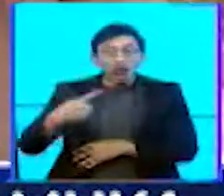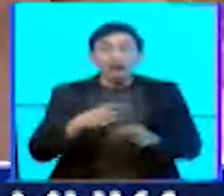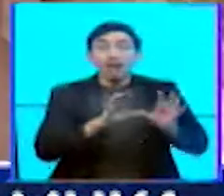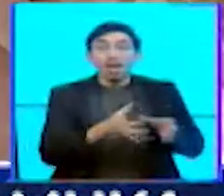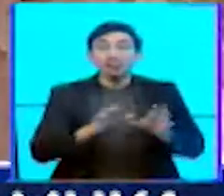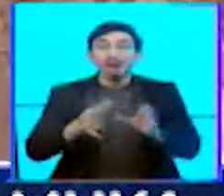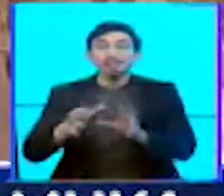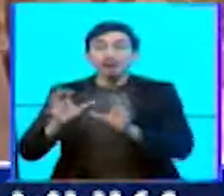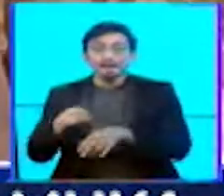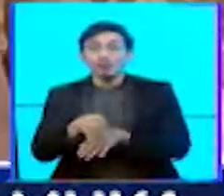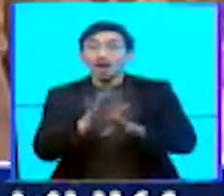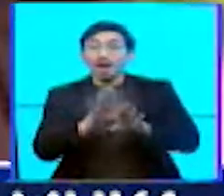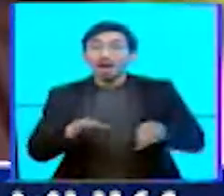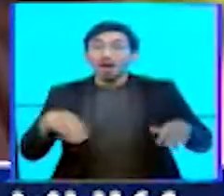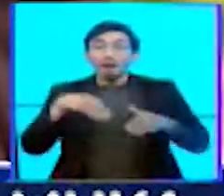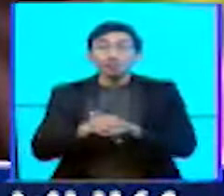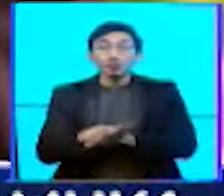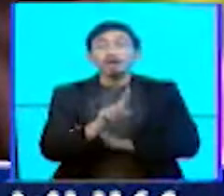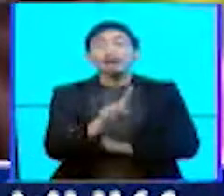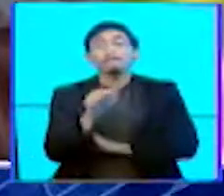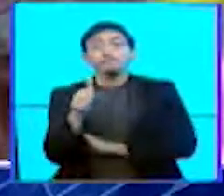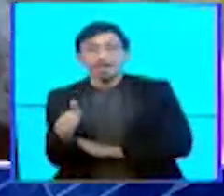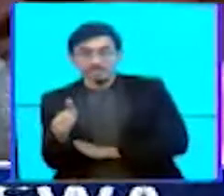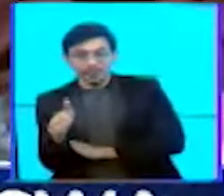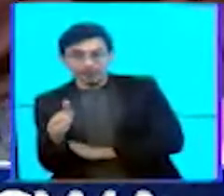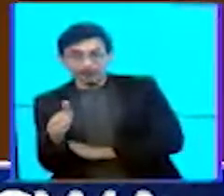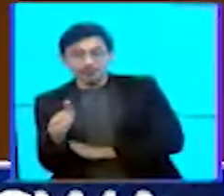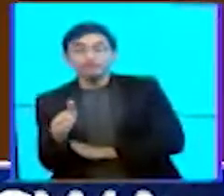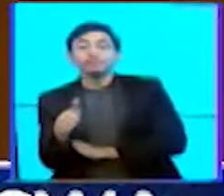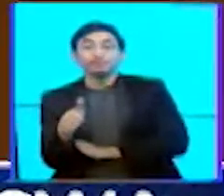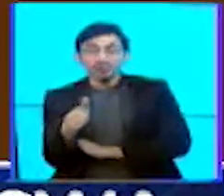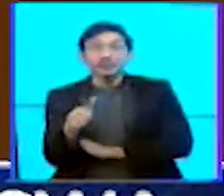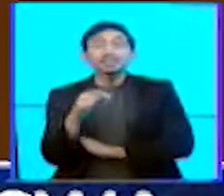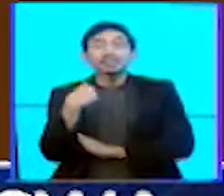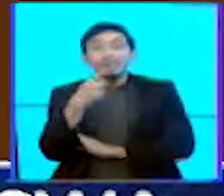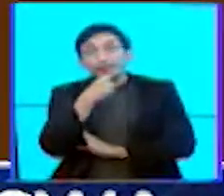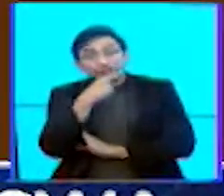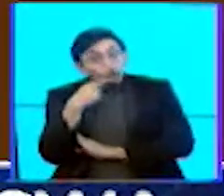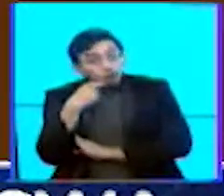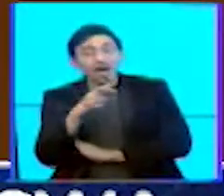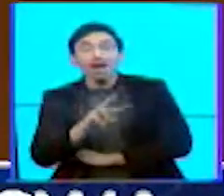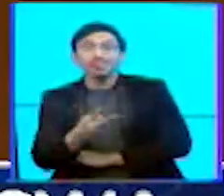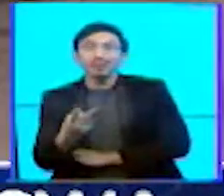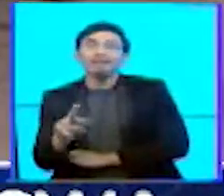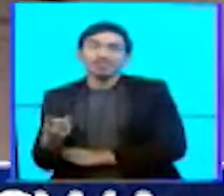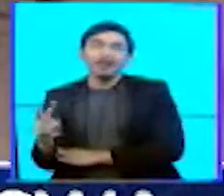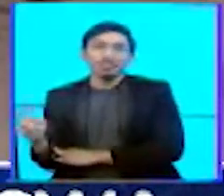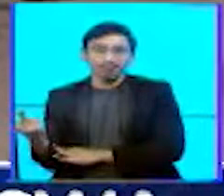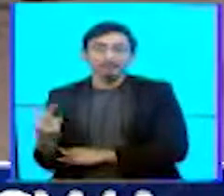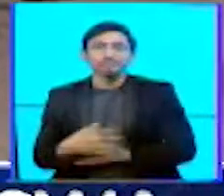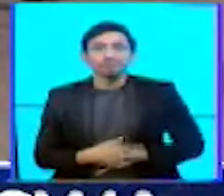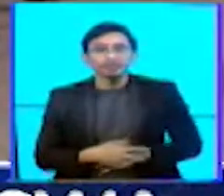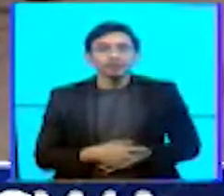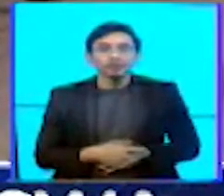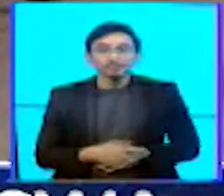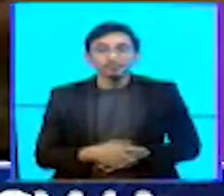diisi oleh 16 peserta didik dan secara bergantian setiap minggunya seluruh peserta didik ini dapat masuk sekolah Selain